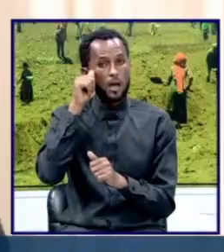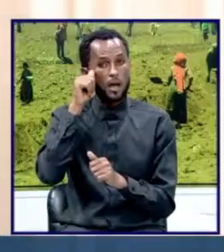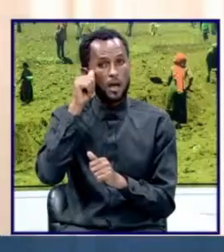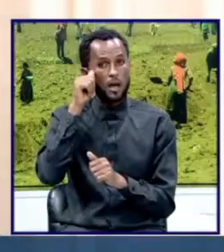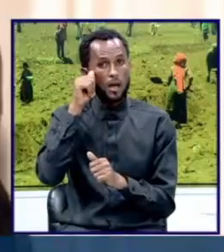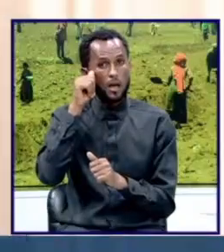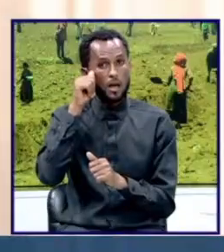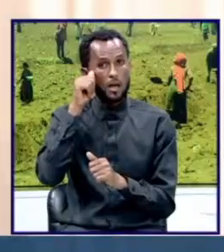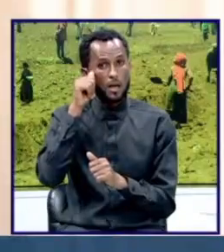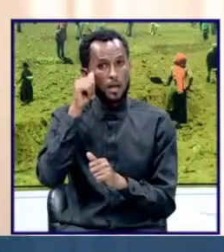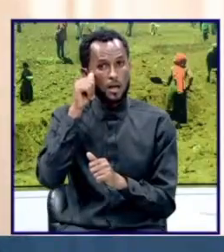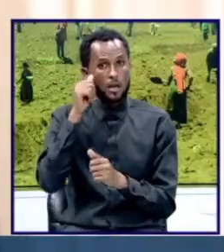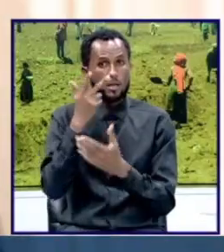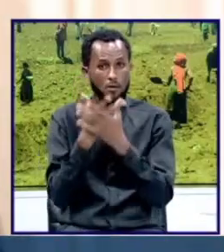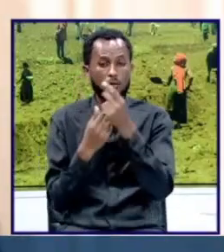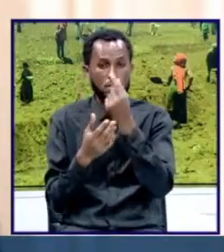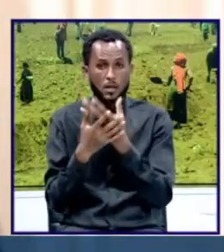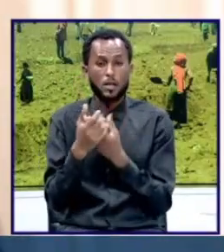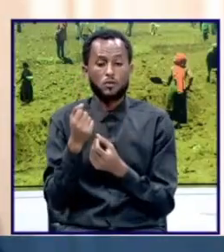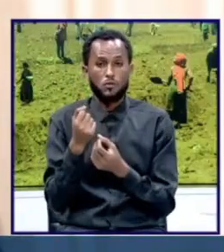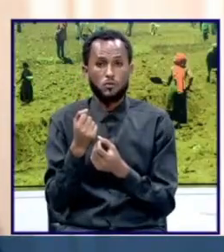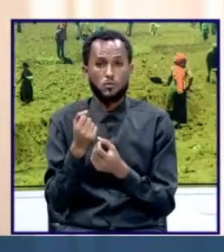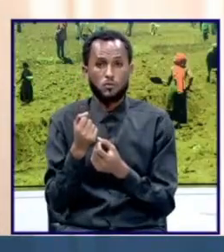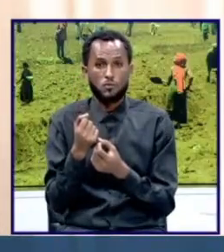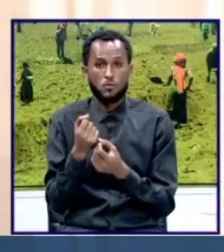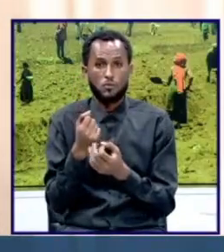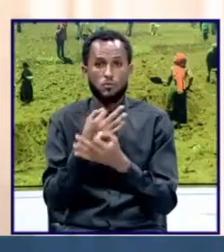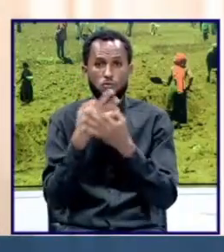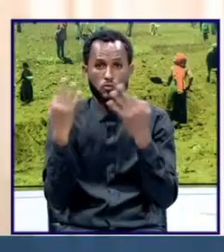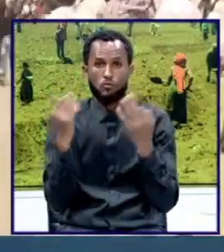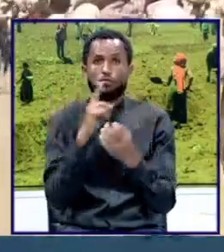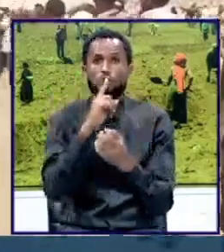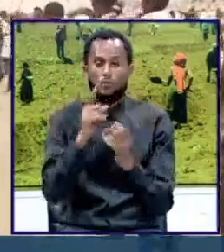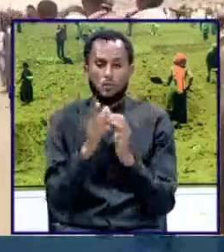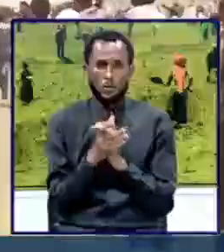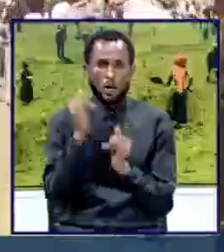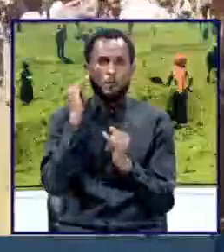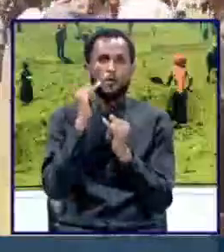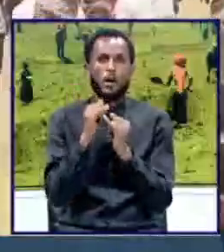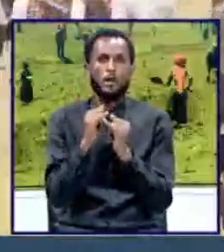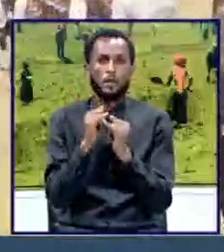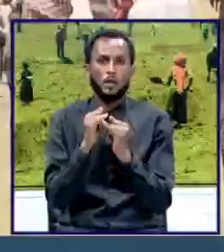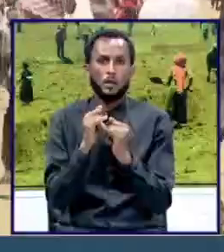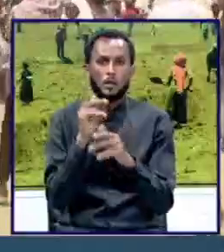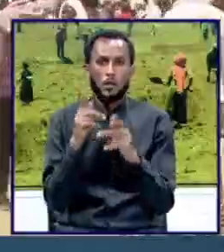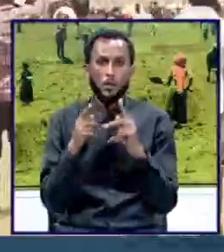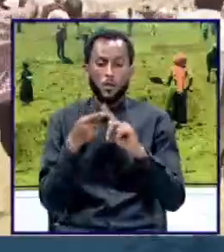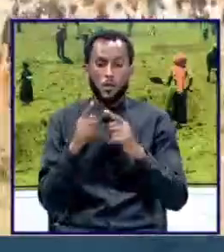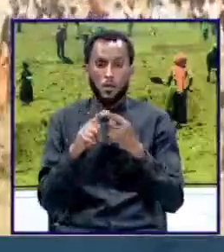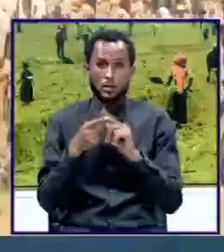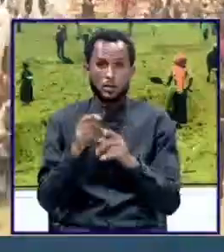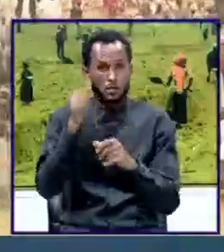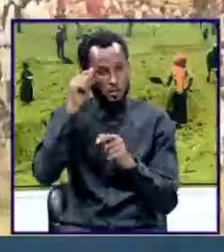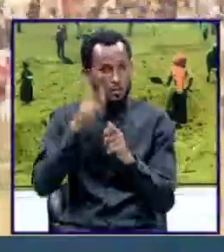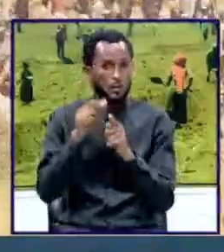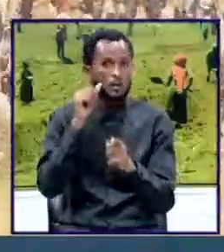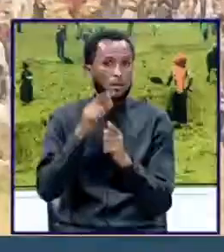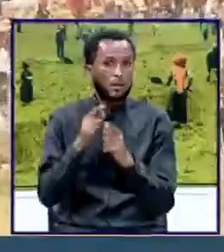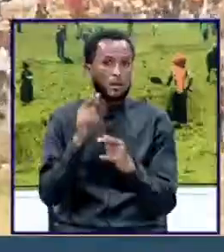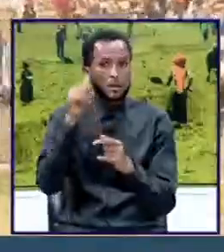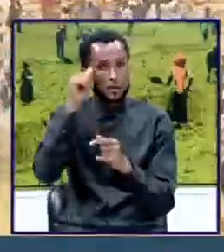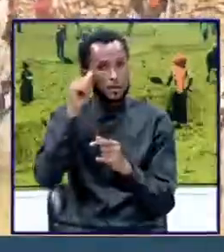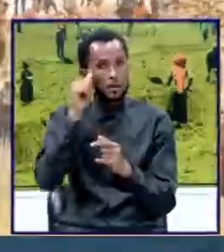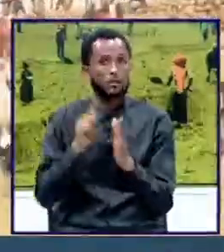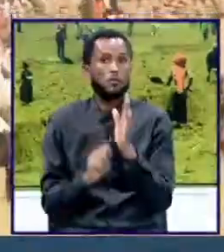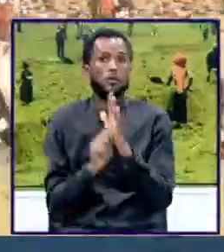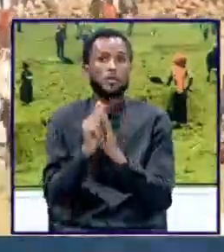እንተ ዝማየጠሉ ፅቡቅ ኮይኑ ይስማዓን። ኣብ መወዳእታ ሕውነትን ዝምድናን ህዝቢ ትግራይን ኤርትራን ናብ ንበሩ